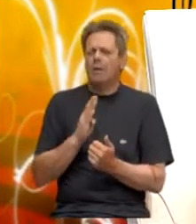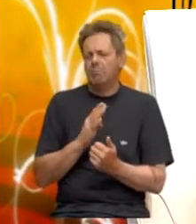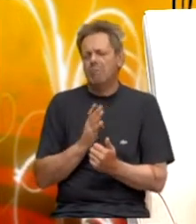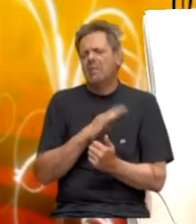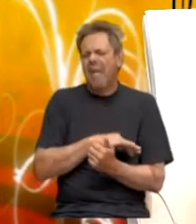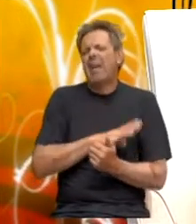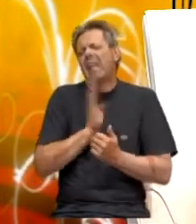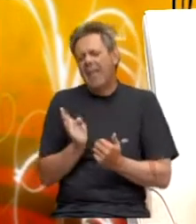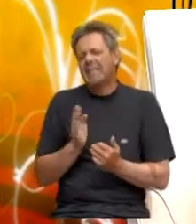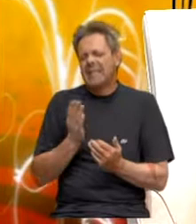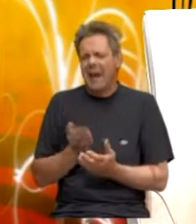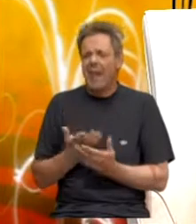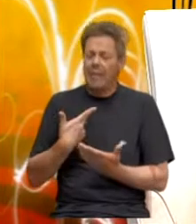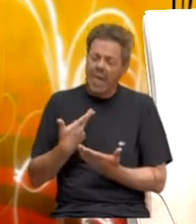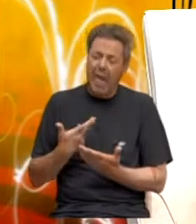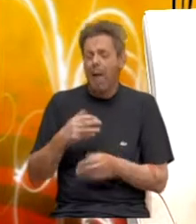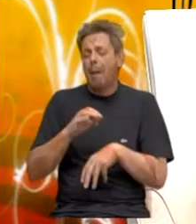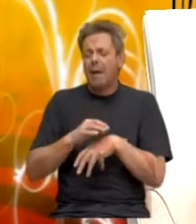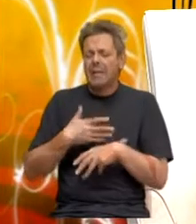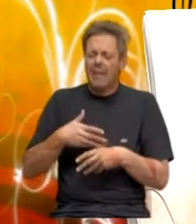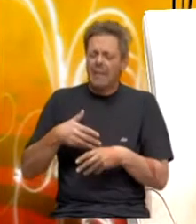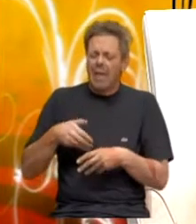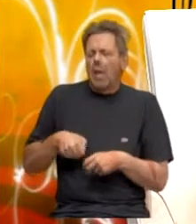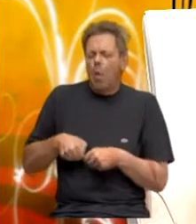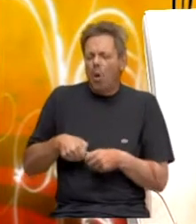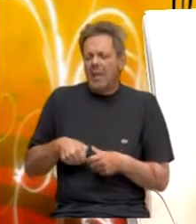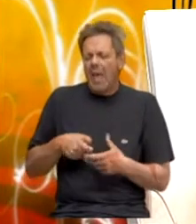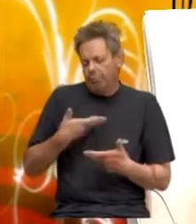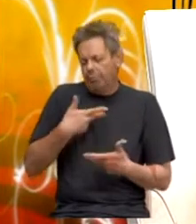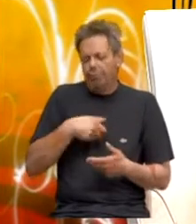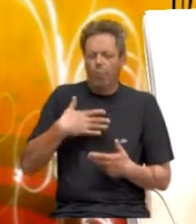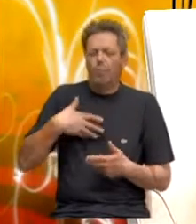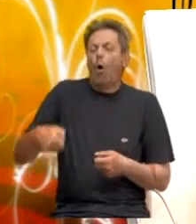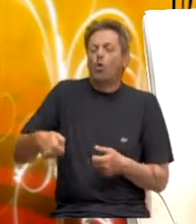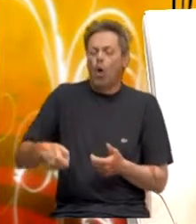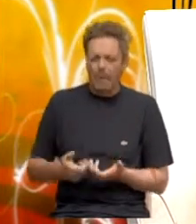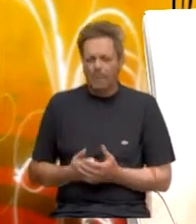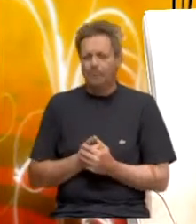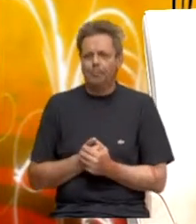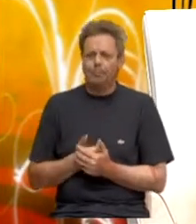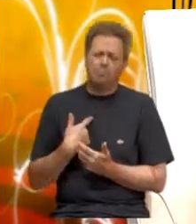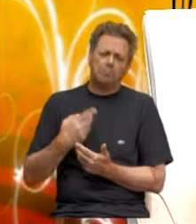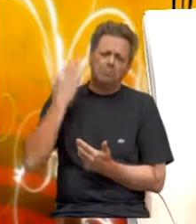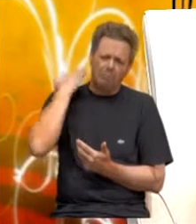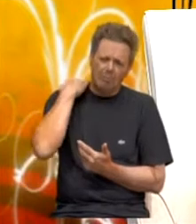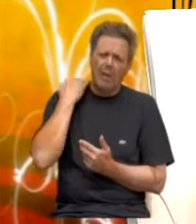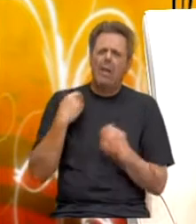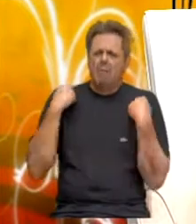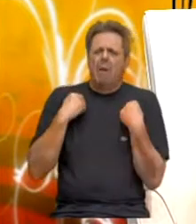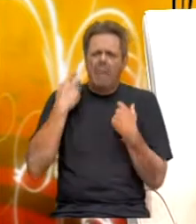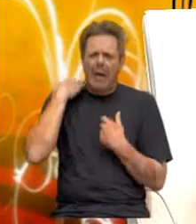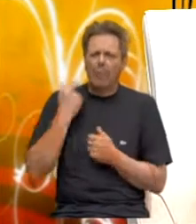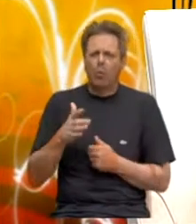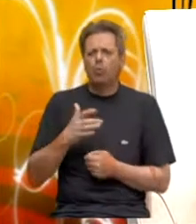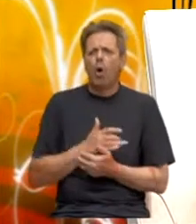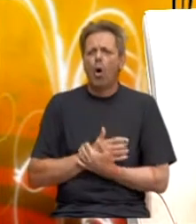desnostrane, koje onda pacijenti nose u svojem kuferiću. Znači to je ono srce u torbi koje nose izvan na ramenu i zapravo to je ono srce